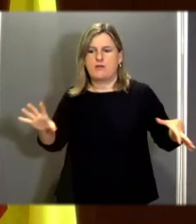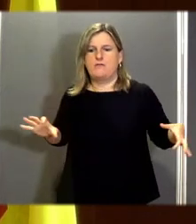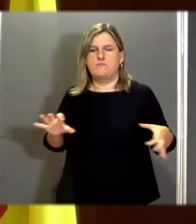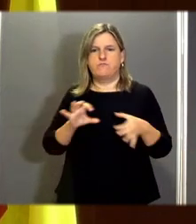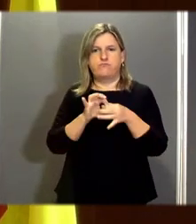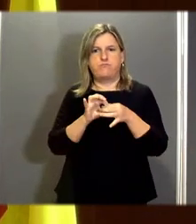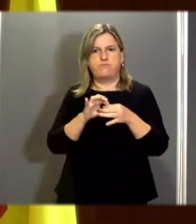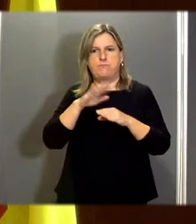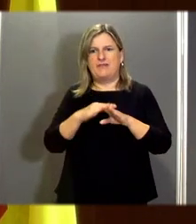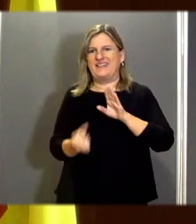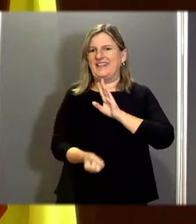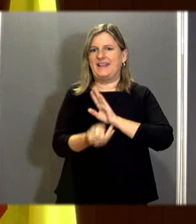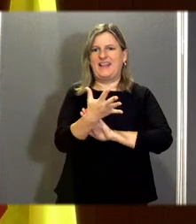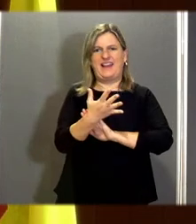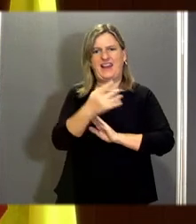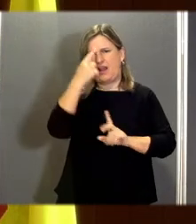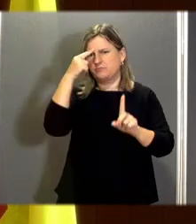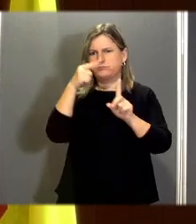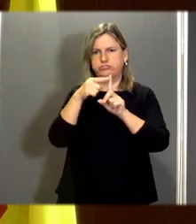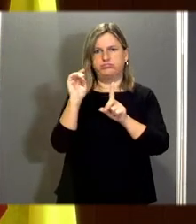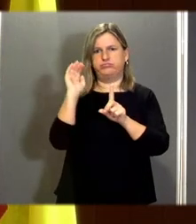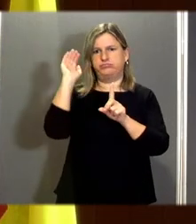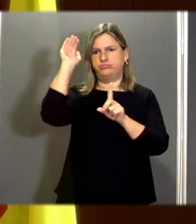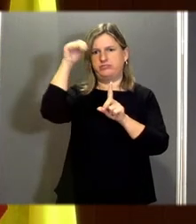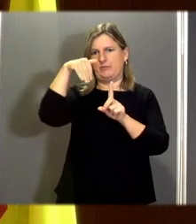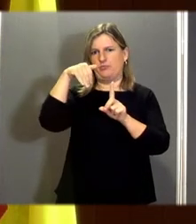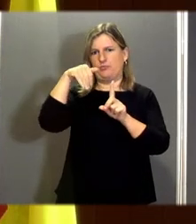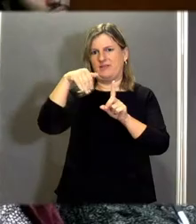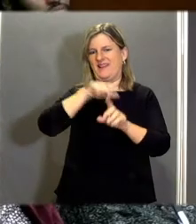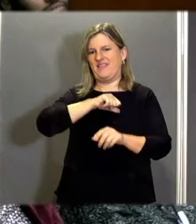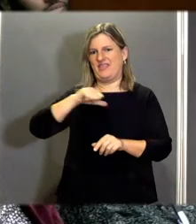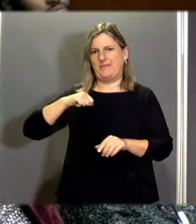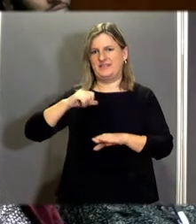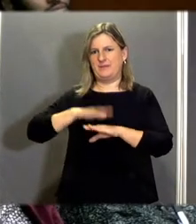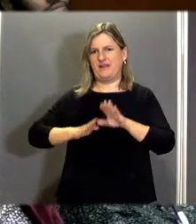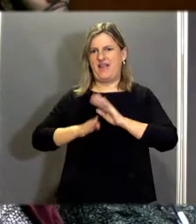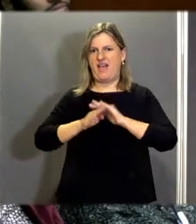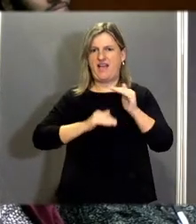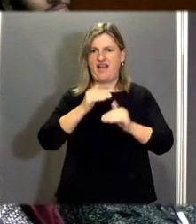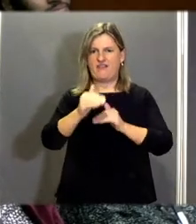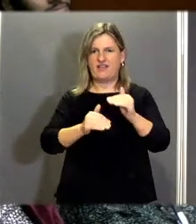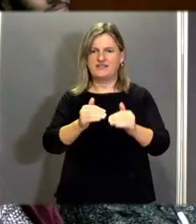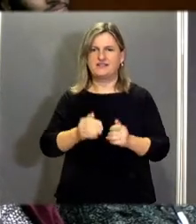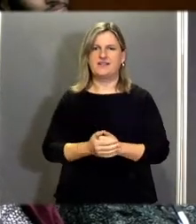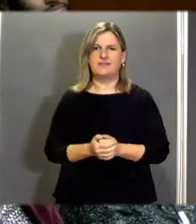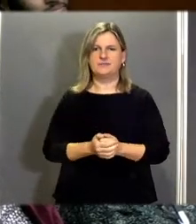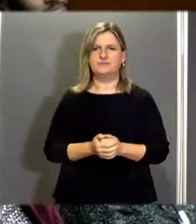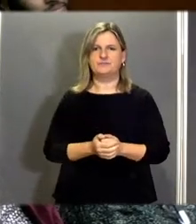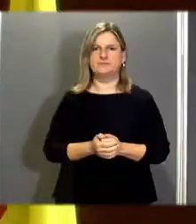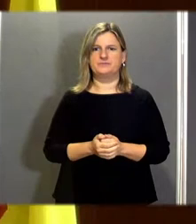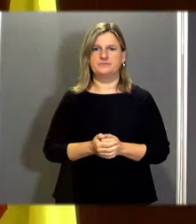la independència, per fer la independència i per avançar-hi. És veritat que